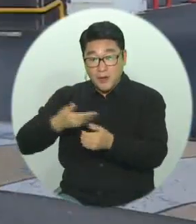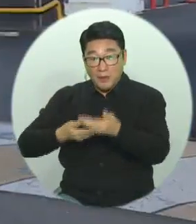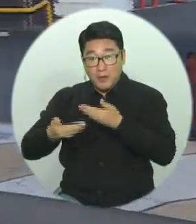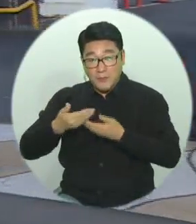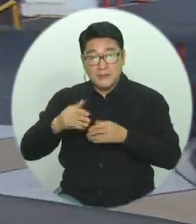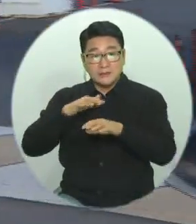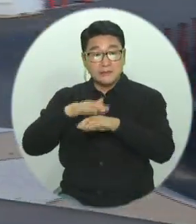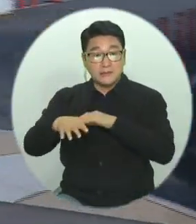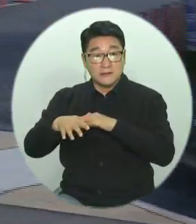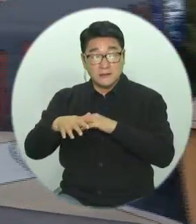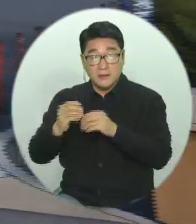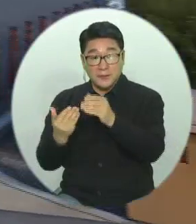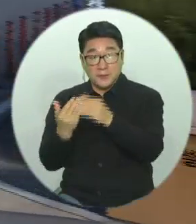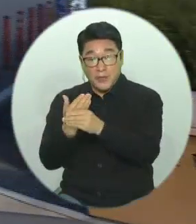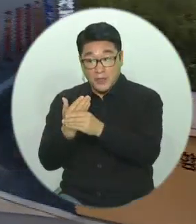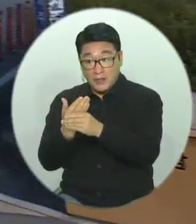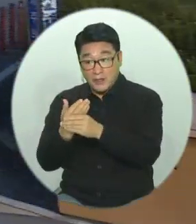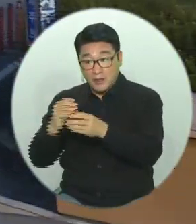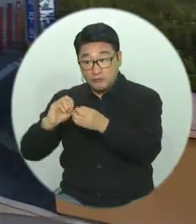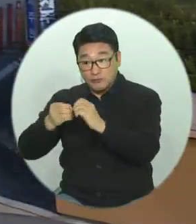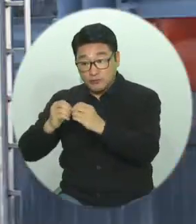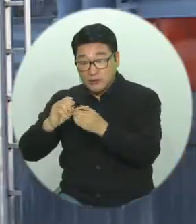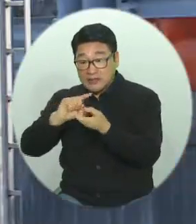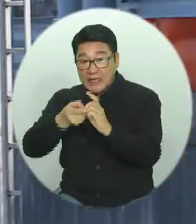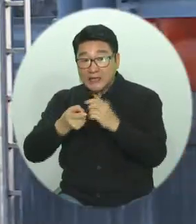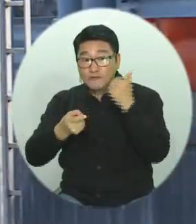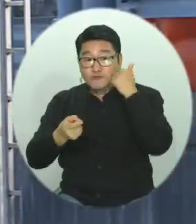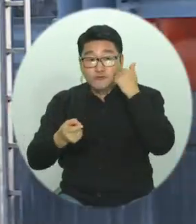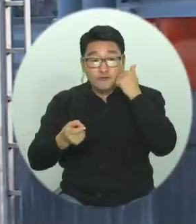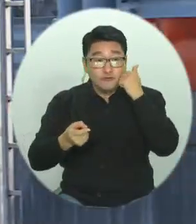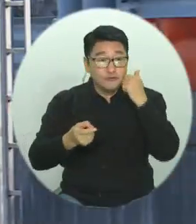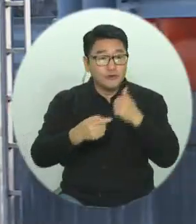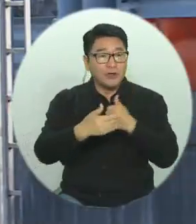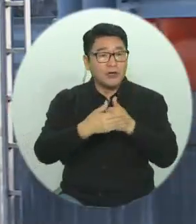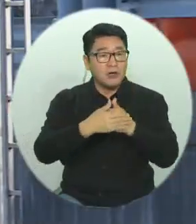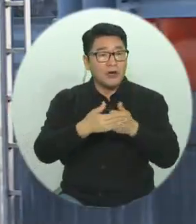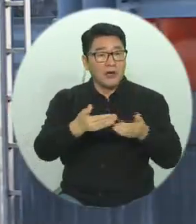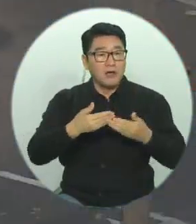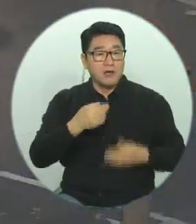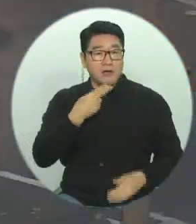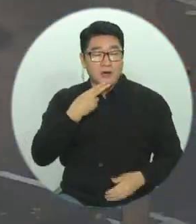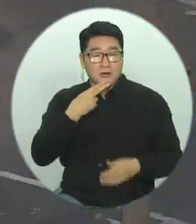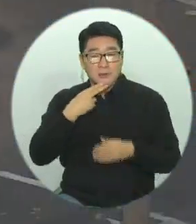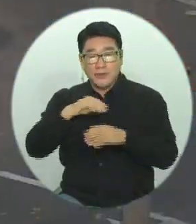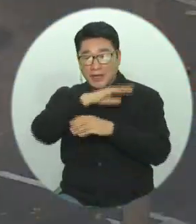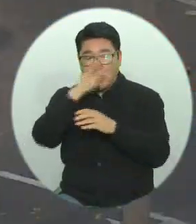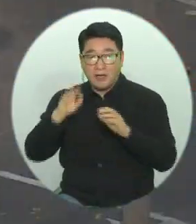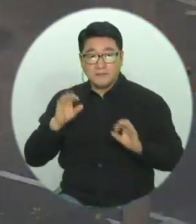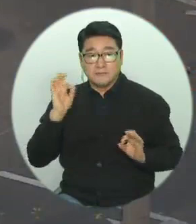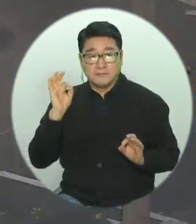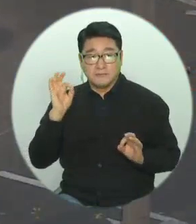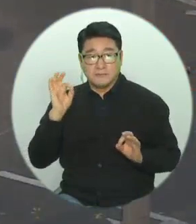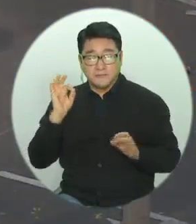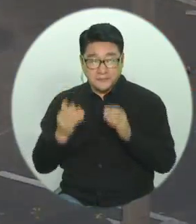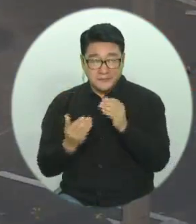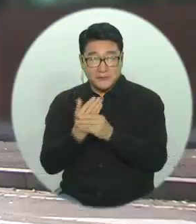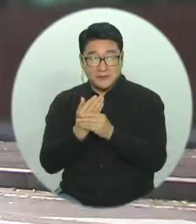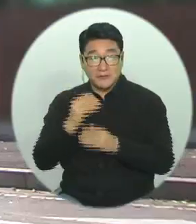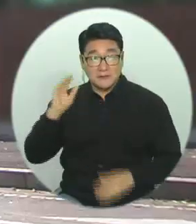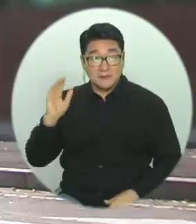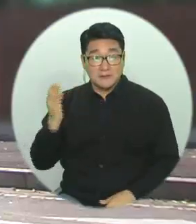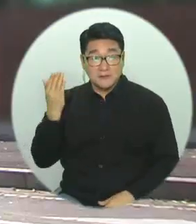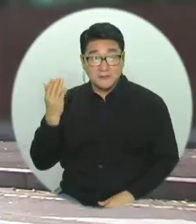때문에 사고가 난 업체의 부품을 대체할 협력 업체가 없었던 점이 대규모 조업 중단이라는 결과를 낳은 것으로